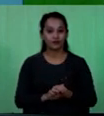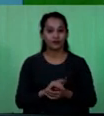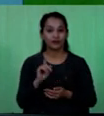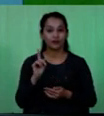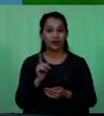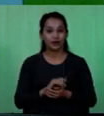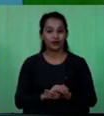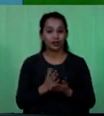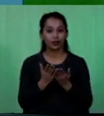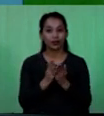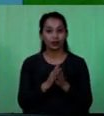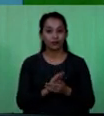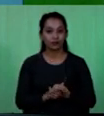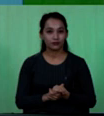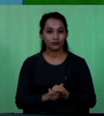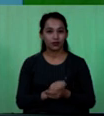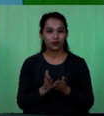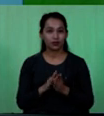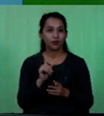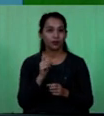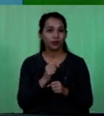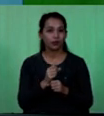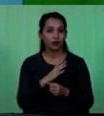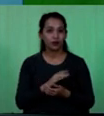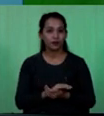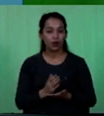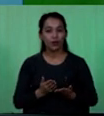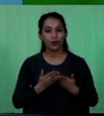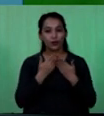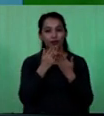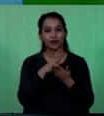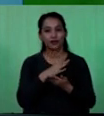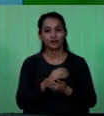Nima? Kitob. Kitob nima qildilar? O'qidilar.